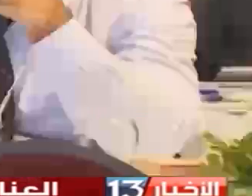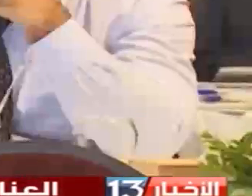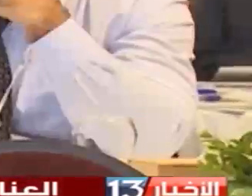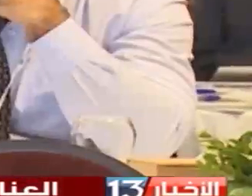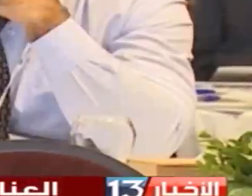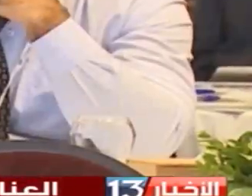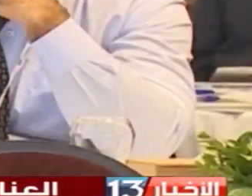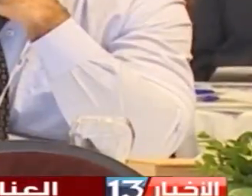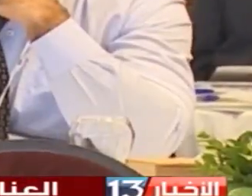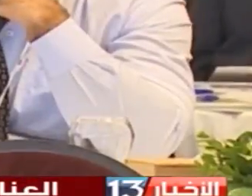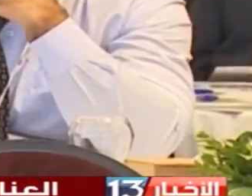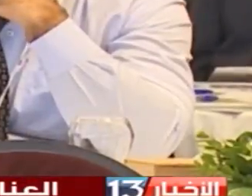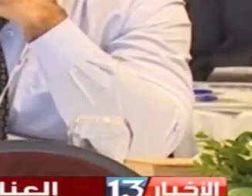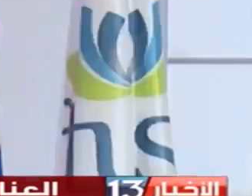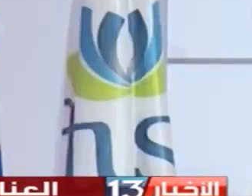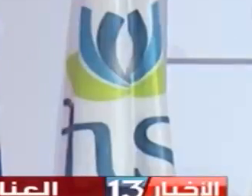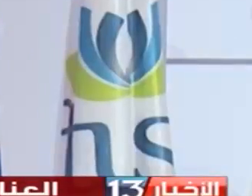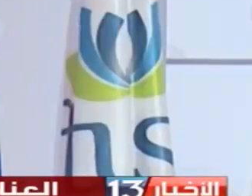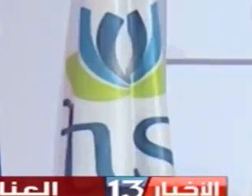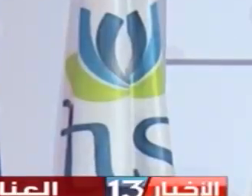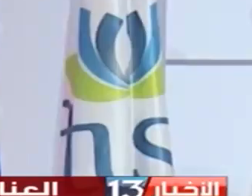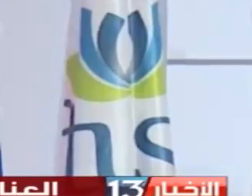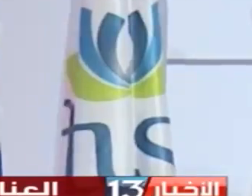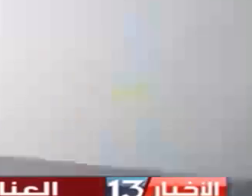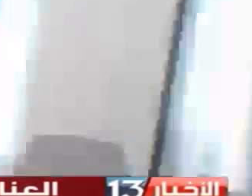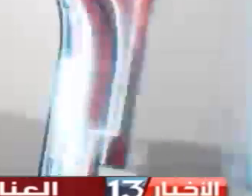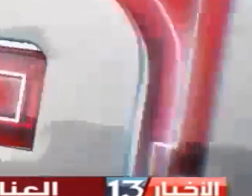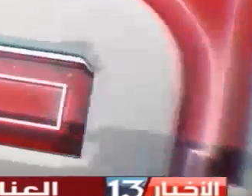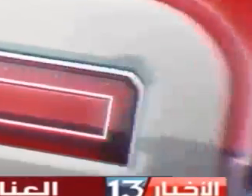مؤسسات التامين الافريقيه في السوق العالميه